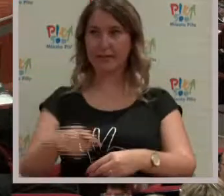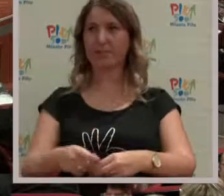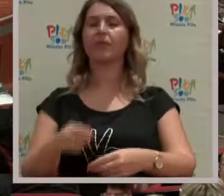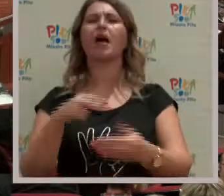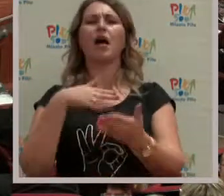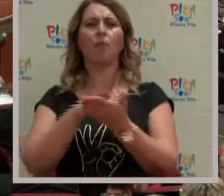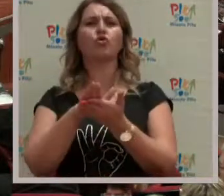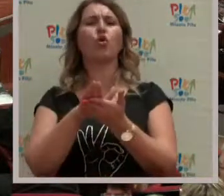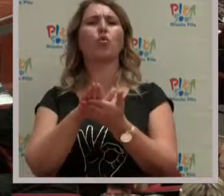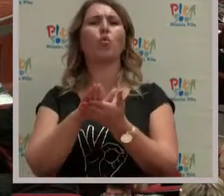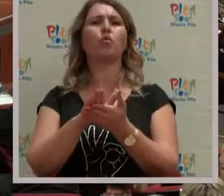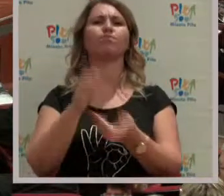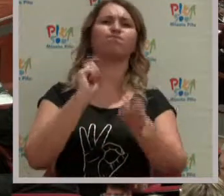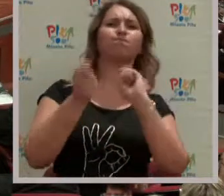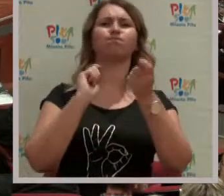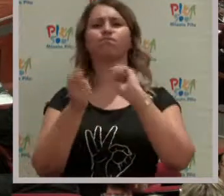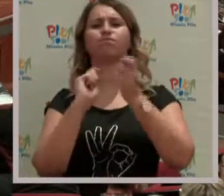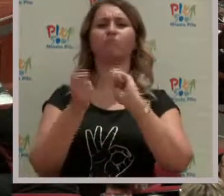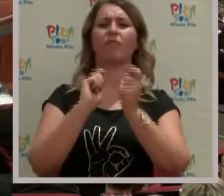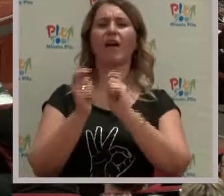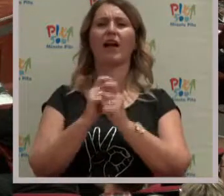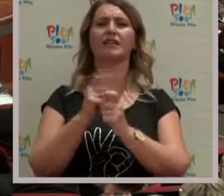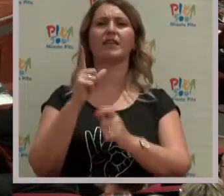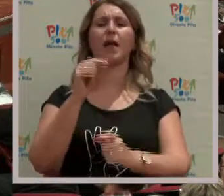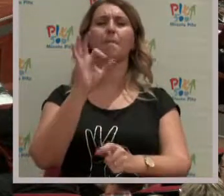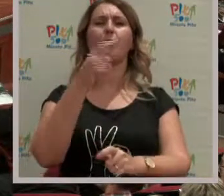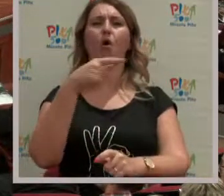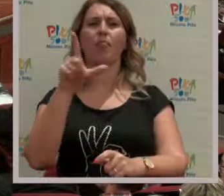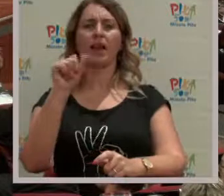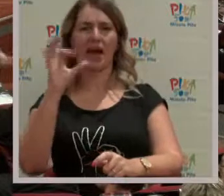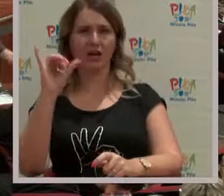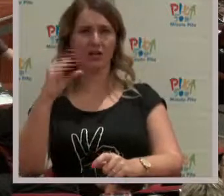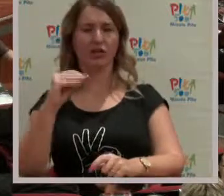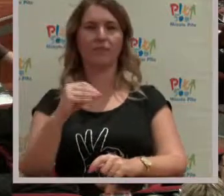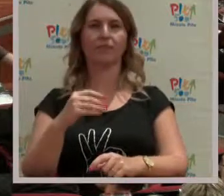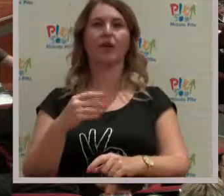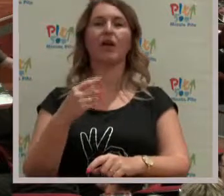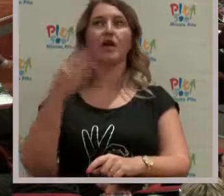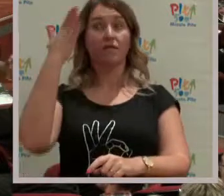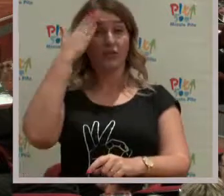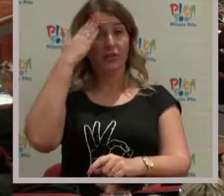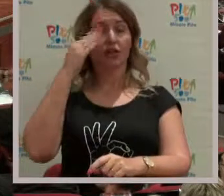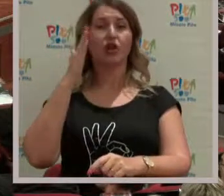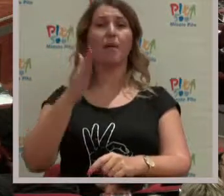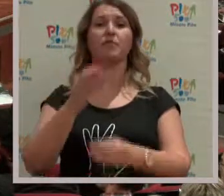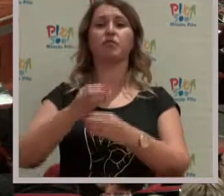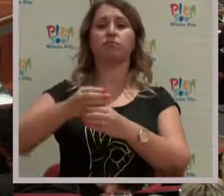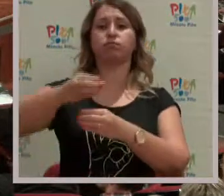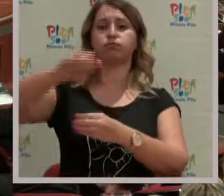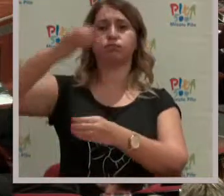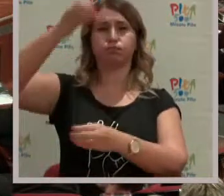mieszkańcy Podlasia zostali zaniepokojeni perspektywą powstania, budowy masztu na